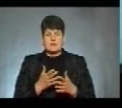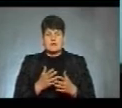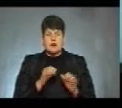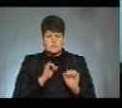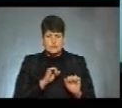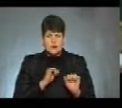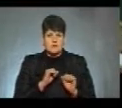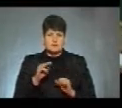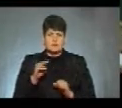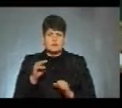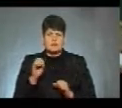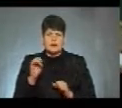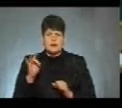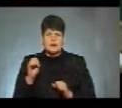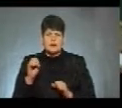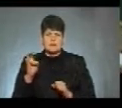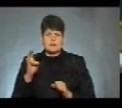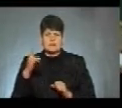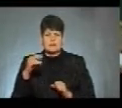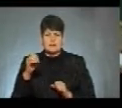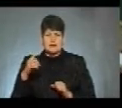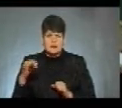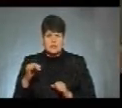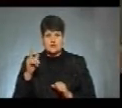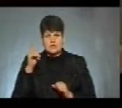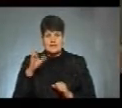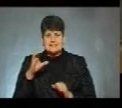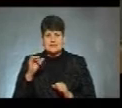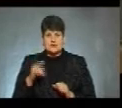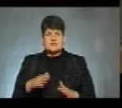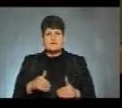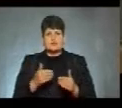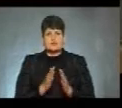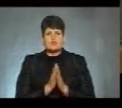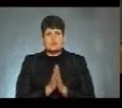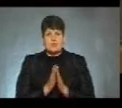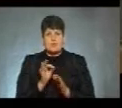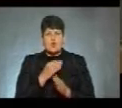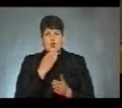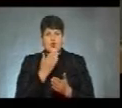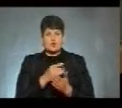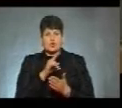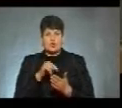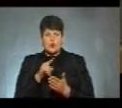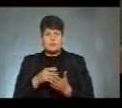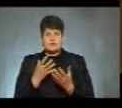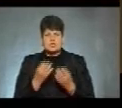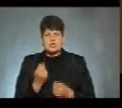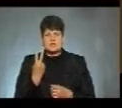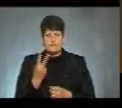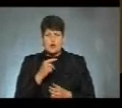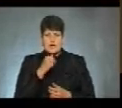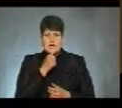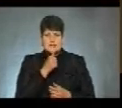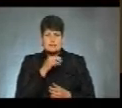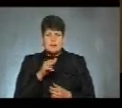судовому засіданні в режимі відеоконференції з Чортківського СІЗО, звернувся з клопотанням про допит ще двох експертів.